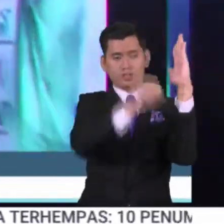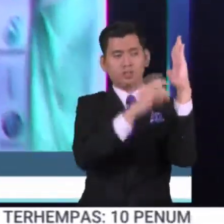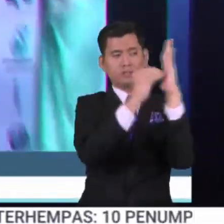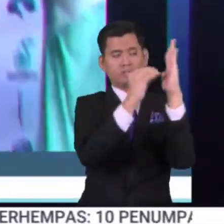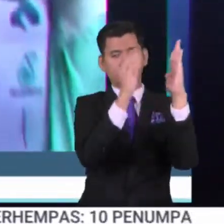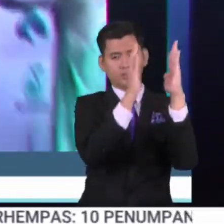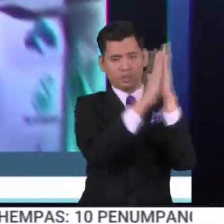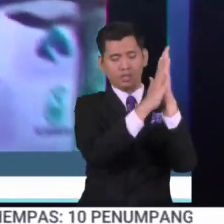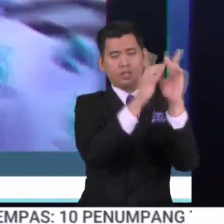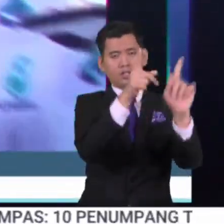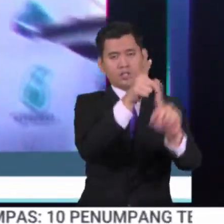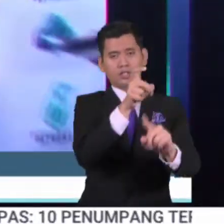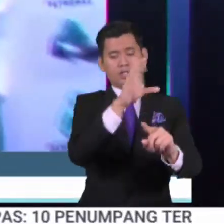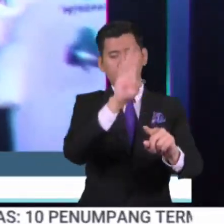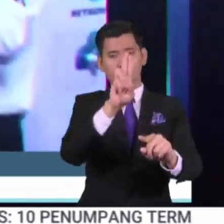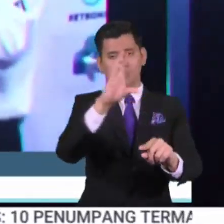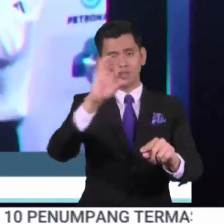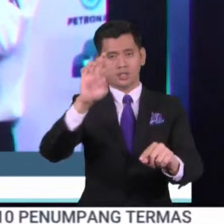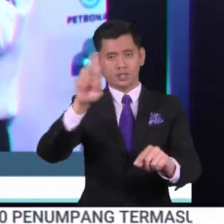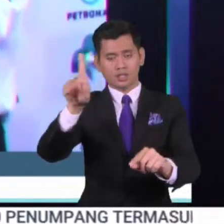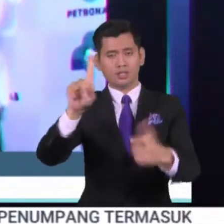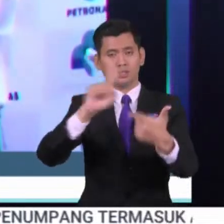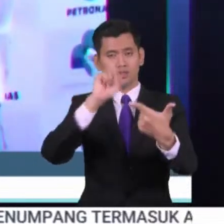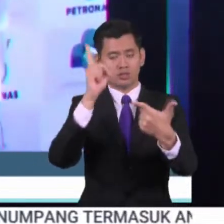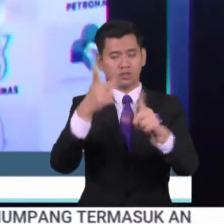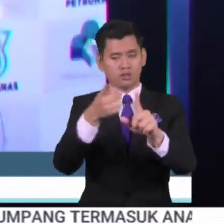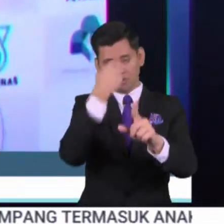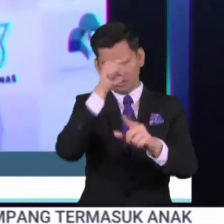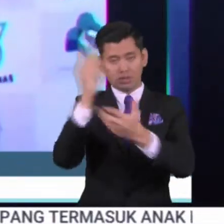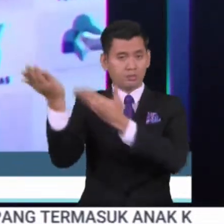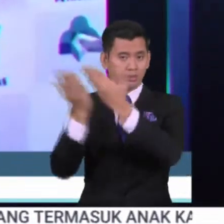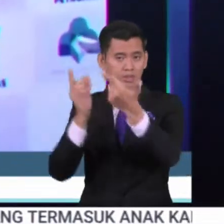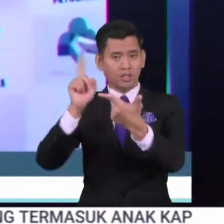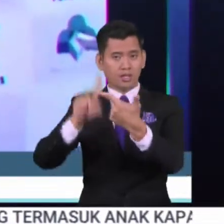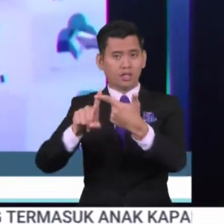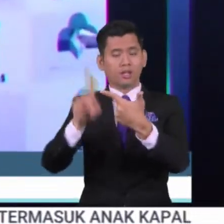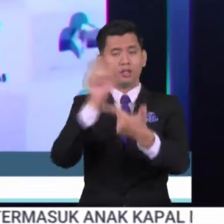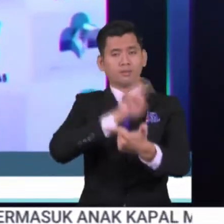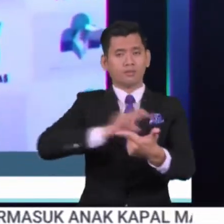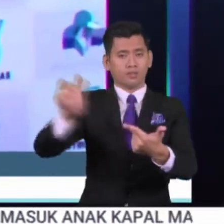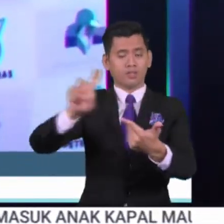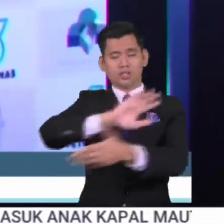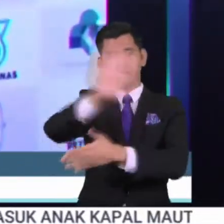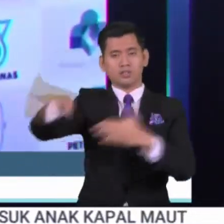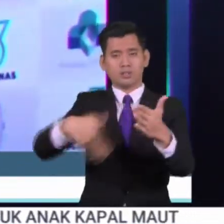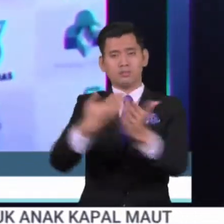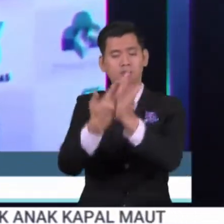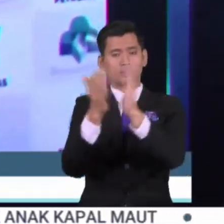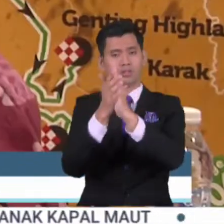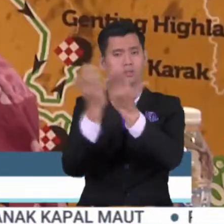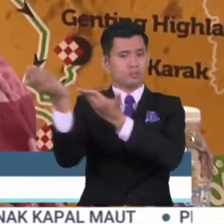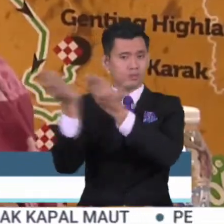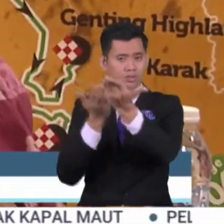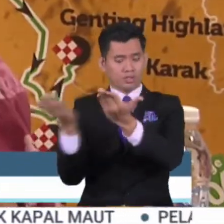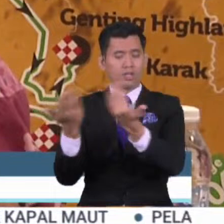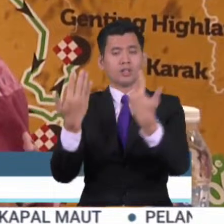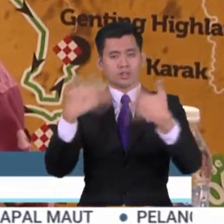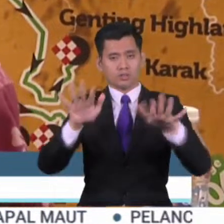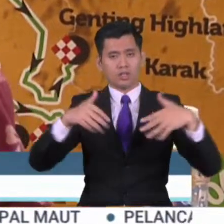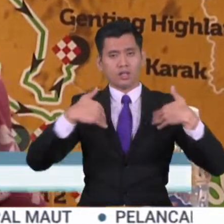Uci seperti penyediaan kebunan logistik pengangkutan dan penginapan kepada pasukan dipenuhi